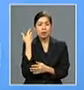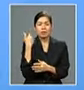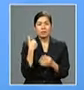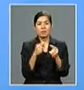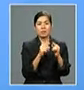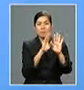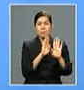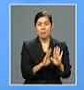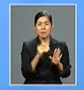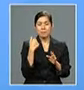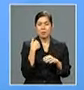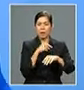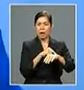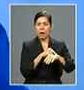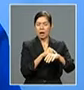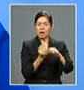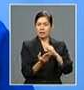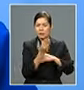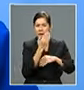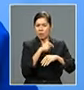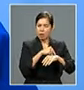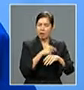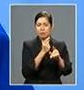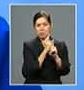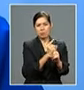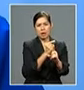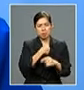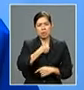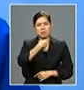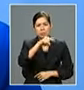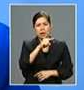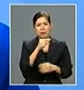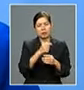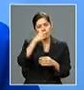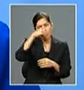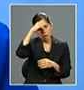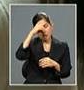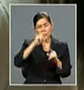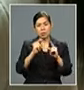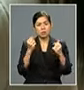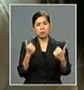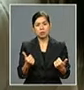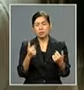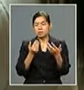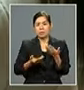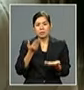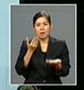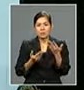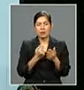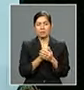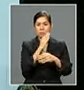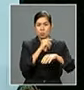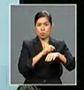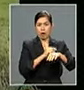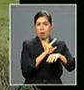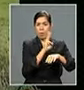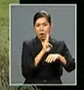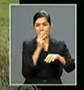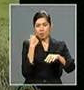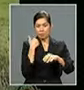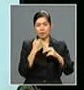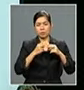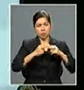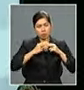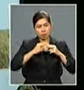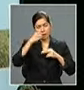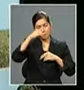งวิชานี้เท่านั้นนะคะแต่ว่าอันนี้เนี่ยเราสามารถให้นักศึกษาเนี่ยเข้ามาเรียนเมื่อไหร่ก็ได้เลือกบทเรียนได้ด้วยตัวเองเว